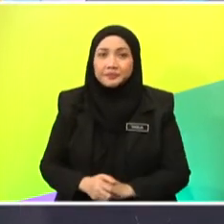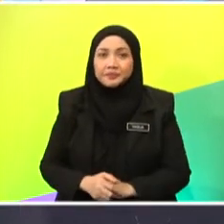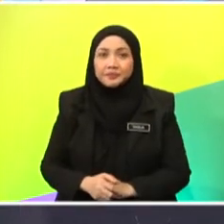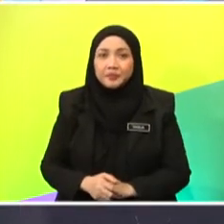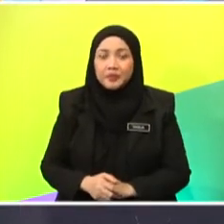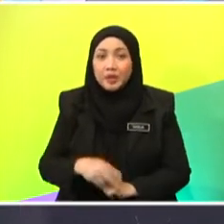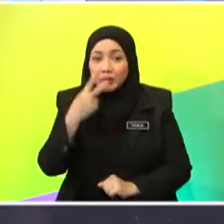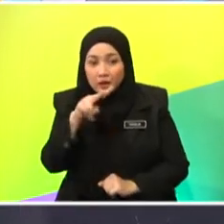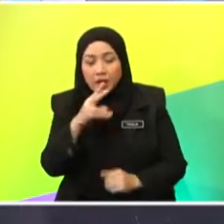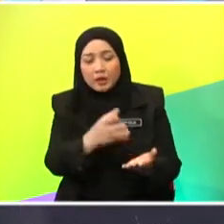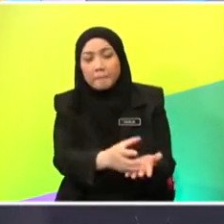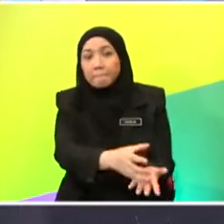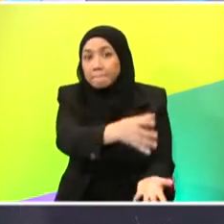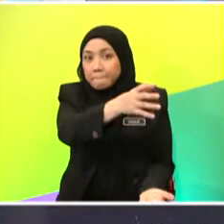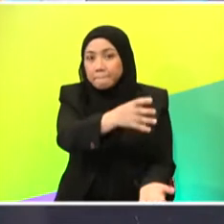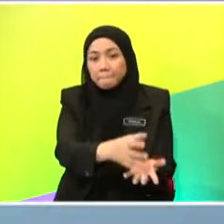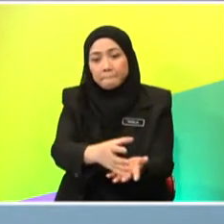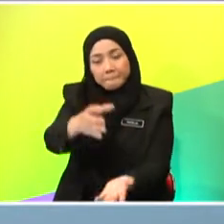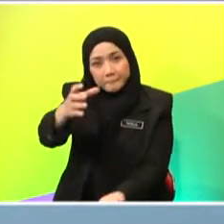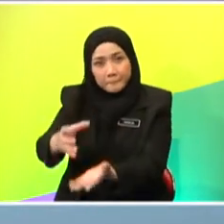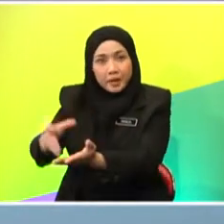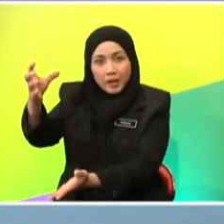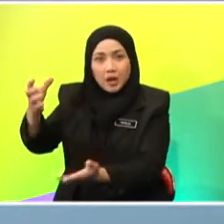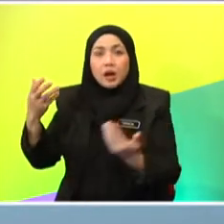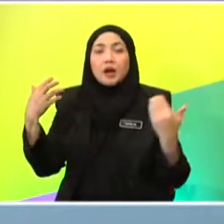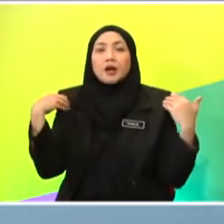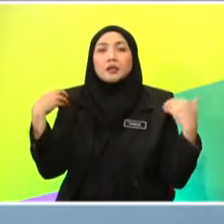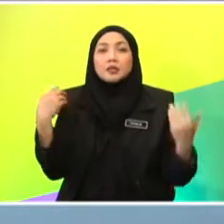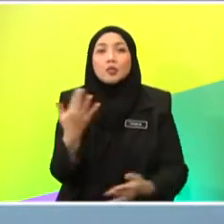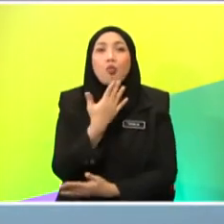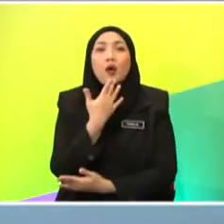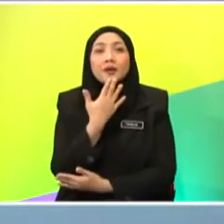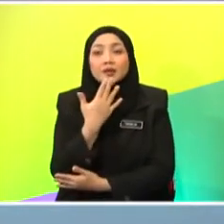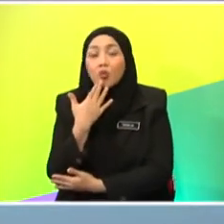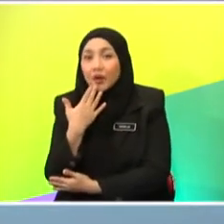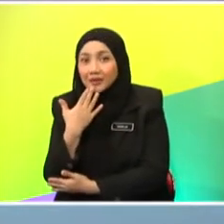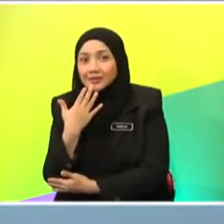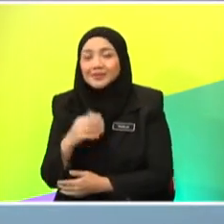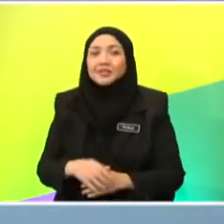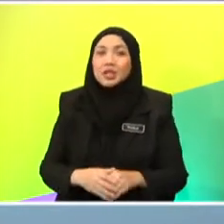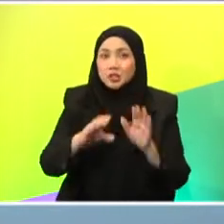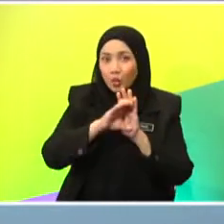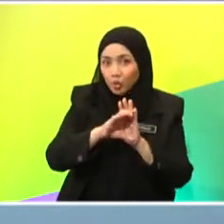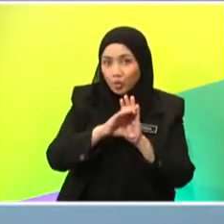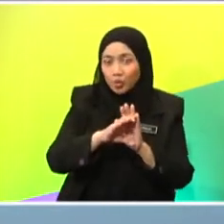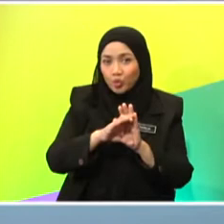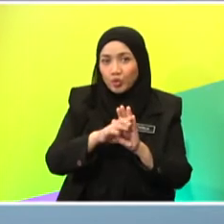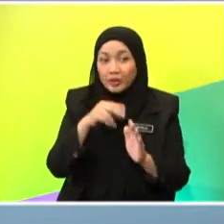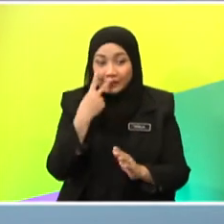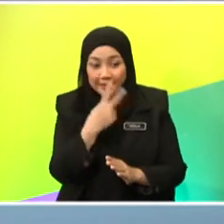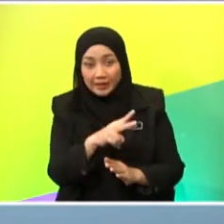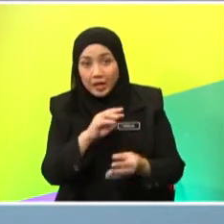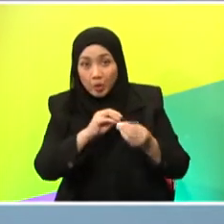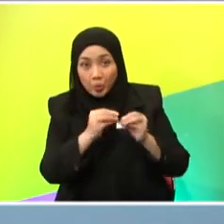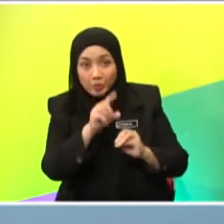balang yang Cikgu data degan dengan warna tertentu Oke coba sebagai contoh kita tengok